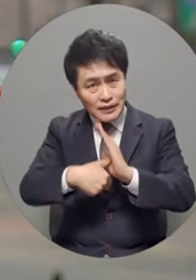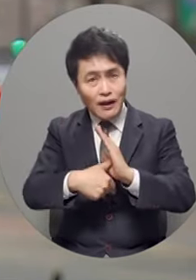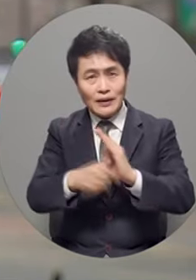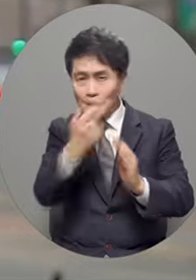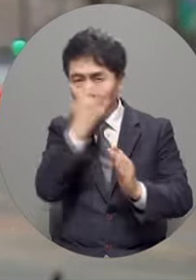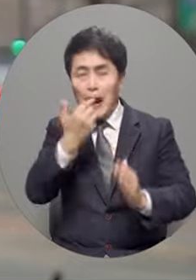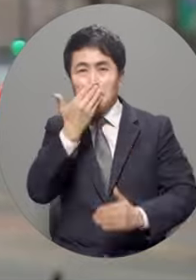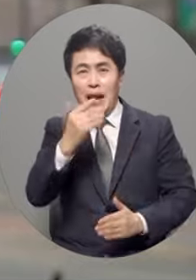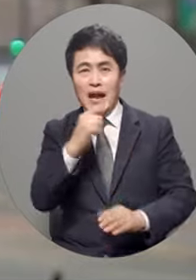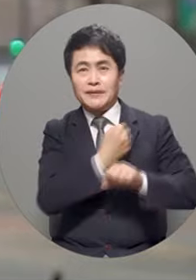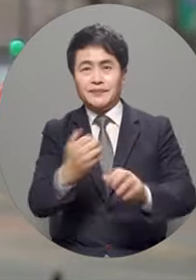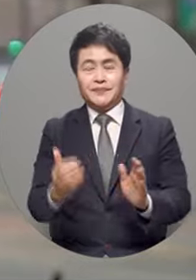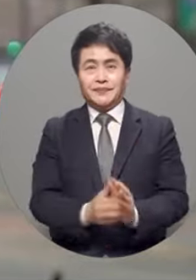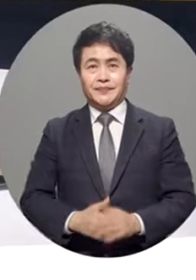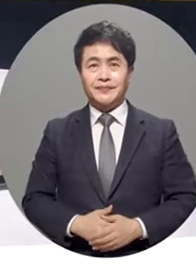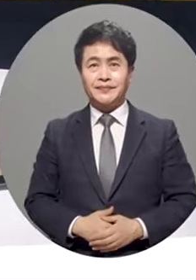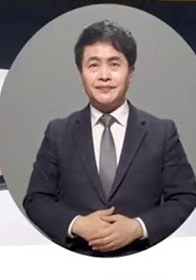MBC 뉴스 김수진입니다.